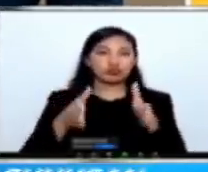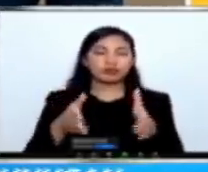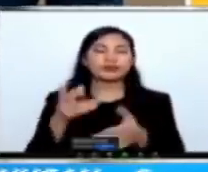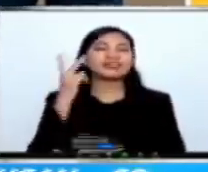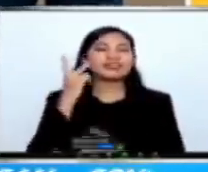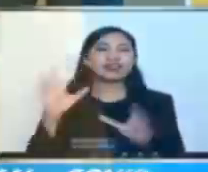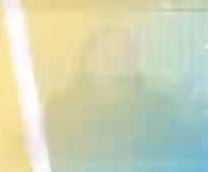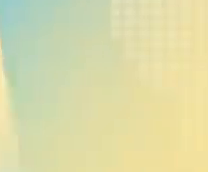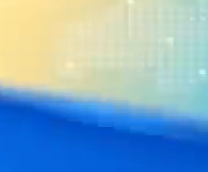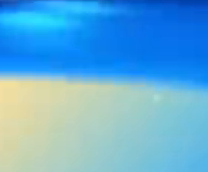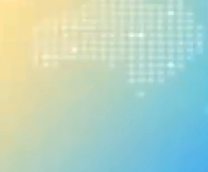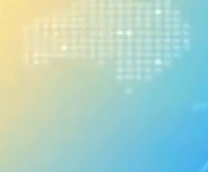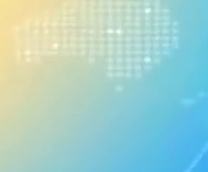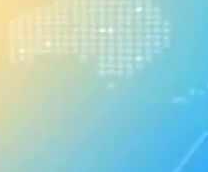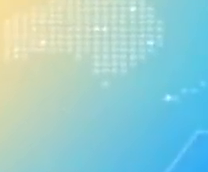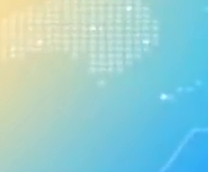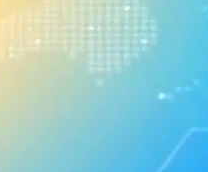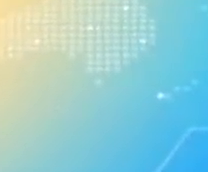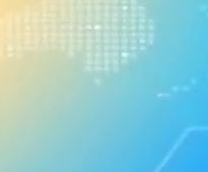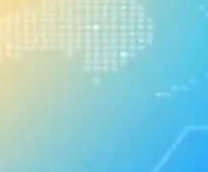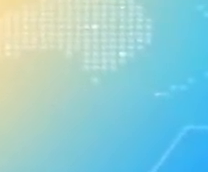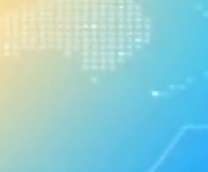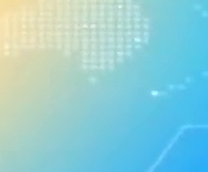Veneracion. June!